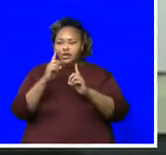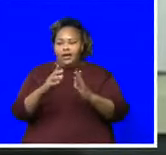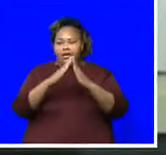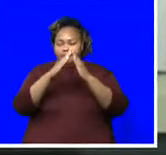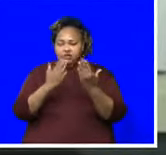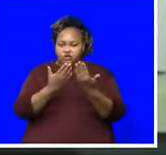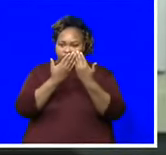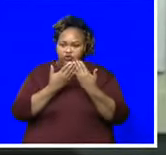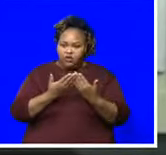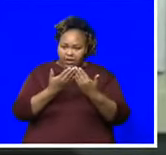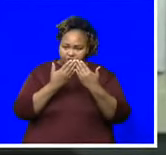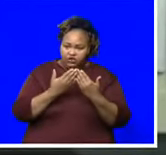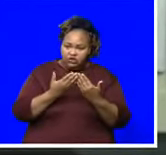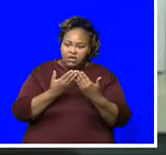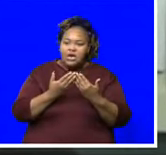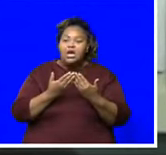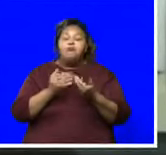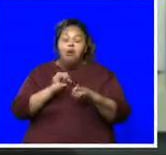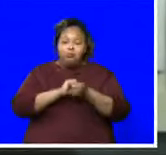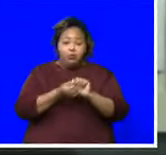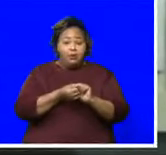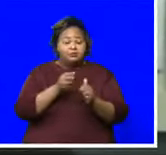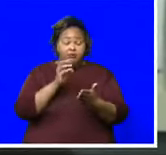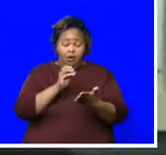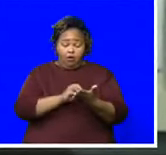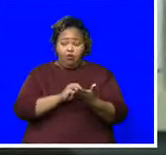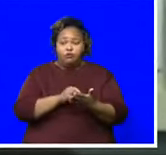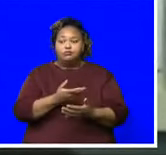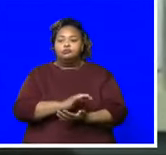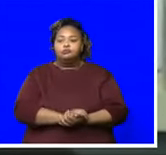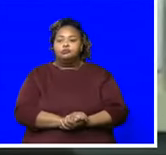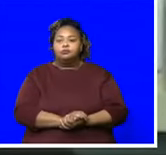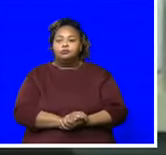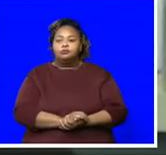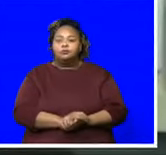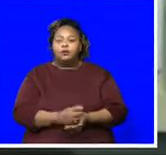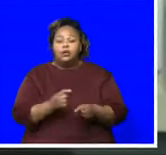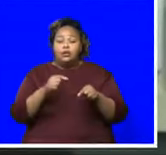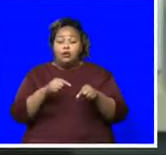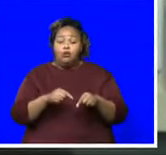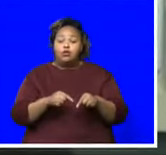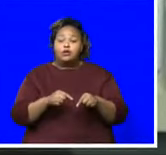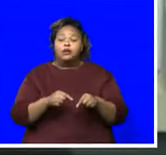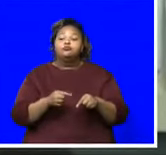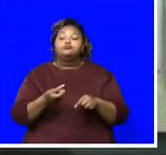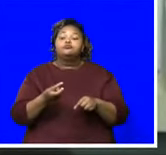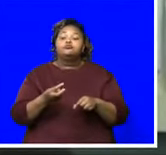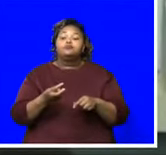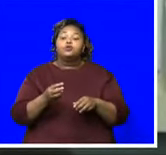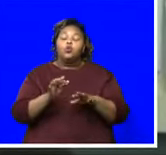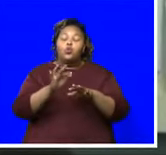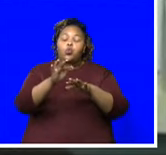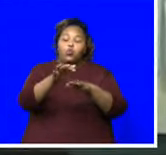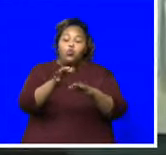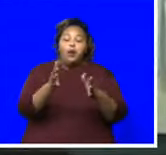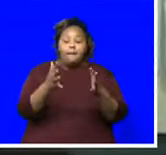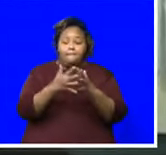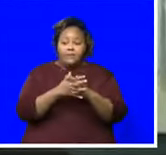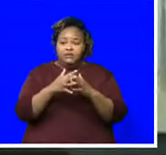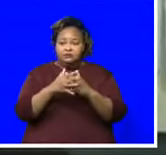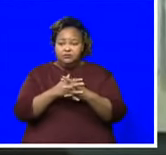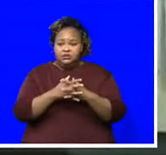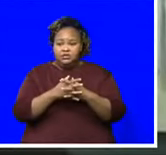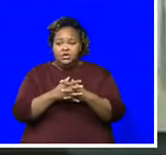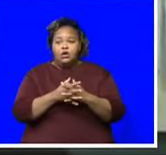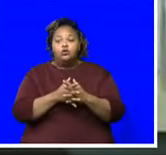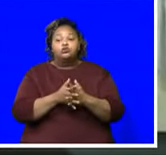sitokhumbutana ukuthi kunemthetho lekufanele basebenze ngawo so that kutoba nenhlala